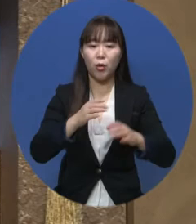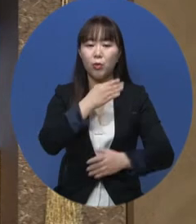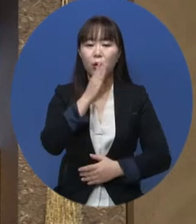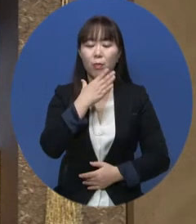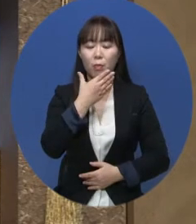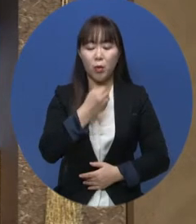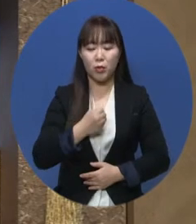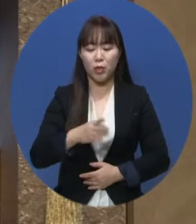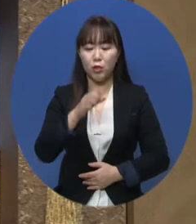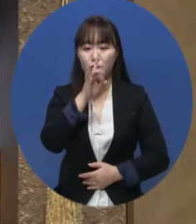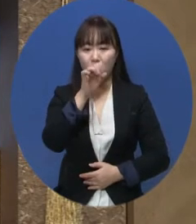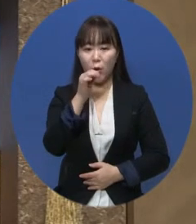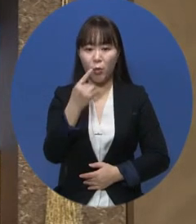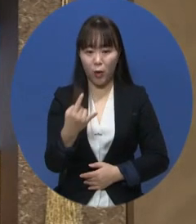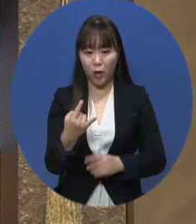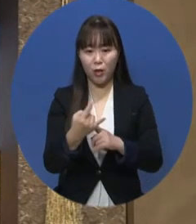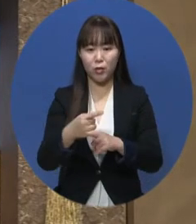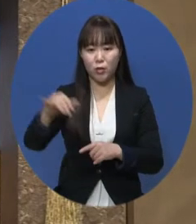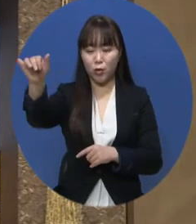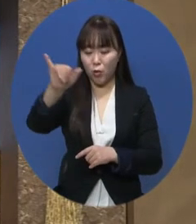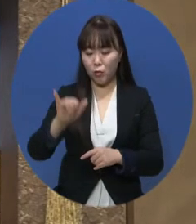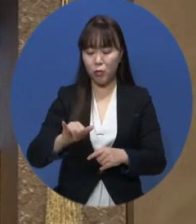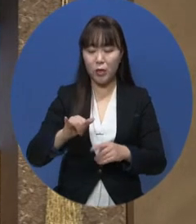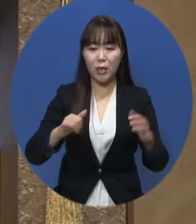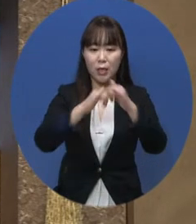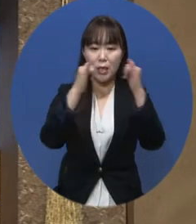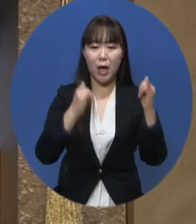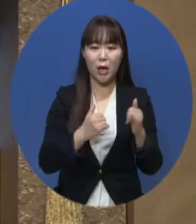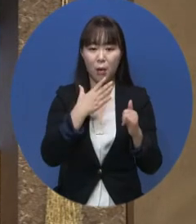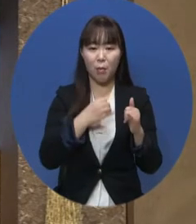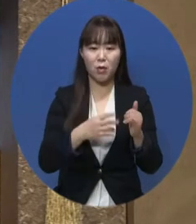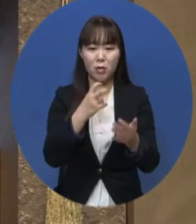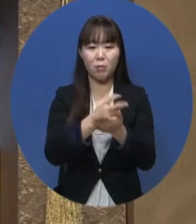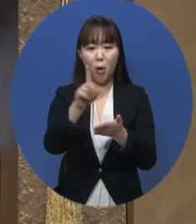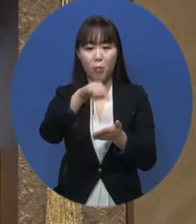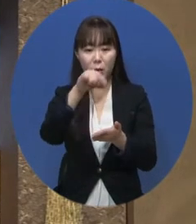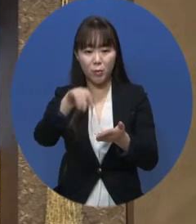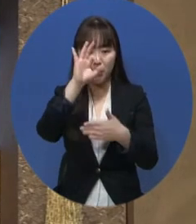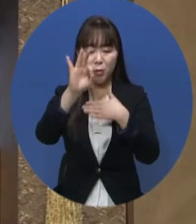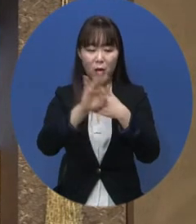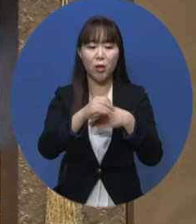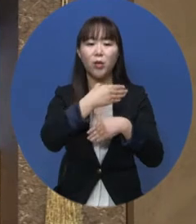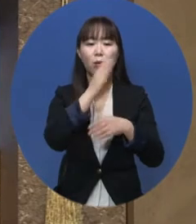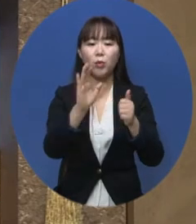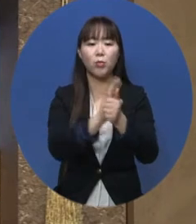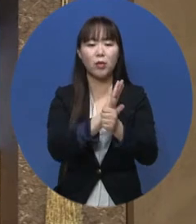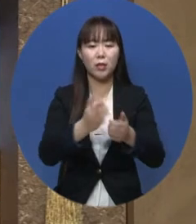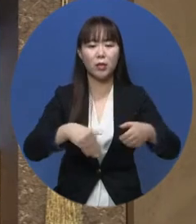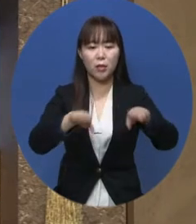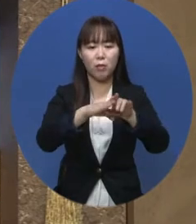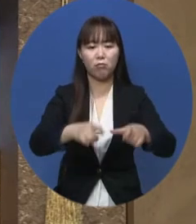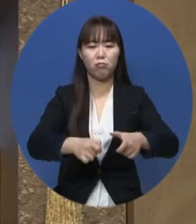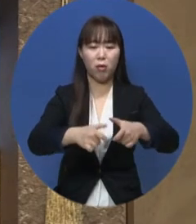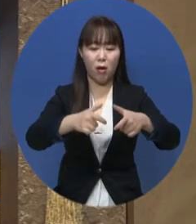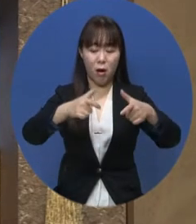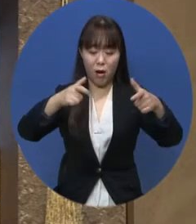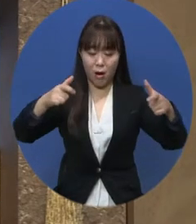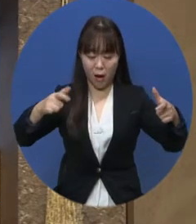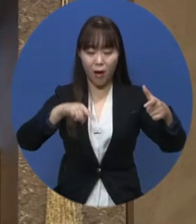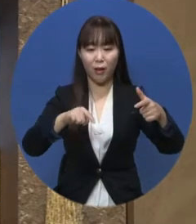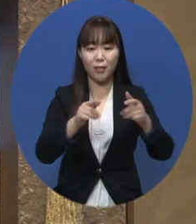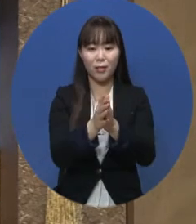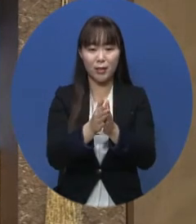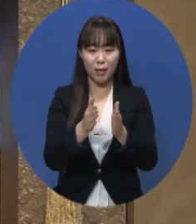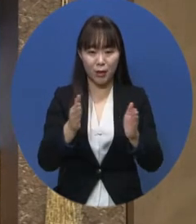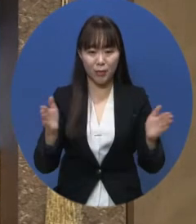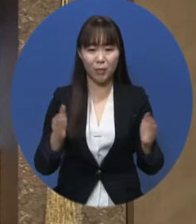중앙회 소속 전국 사회복지법인에도 노인 요양 시설을 확대 적용하기